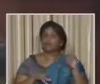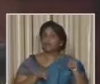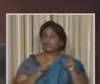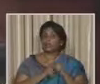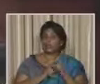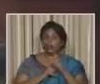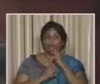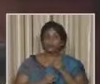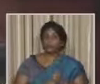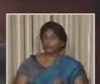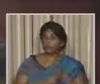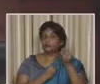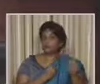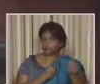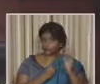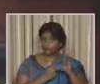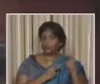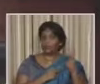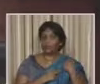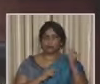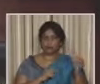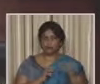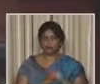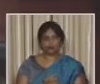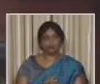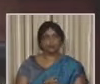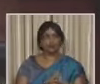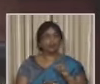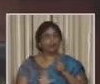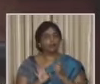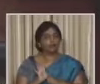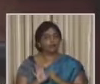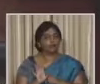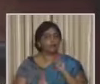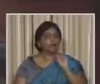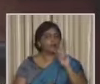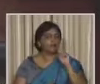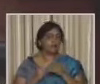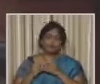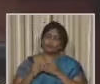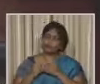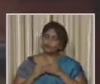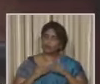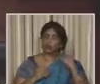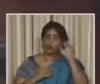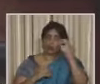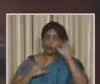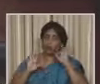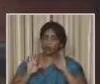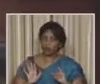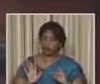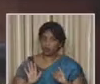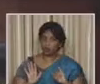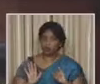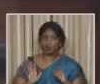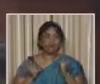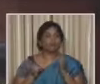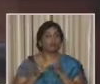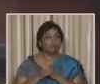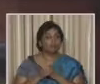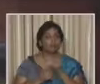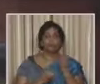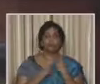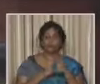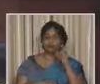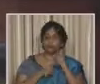என்பது டிஐடியிடம் ஒப்படைக்கப்பட்டிருந்தது. எனவே 21 திகதியில் இருந்து காலை 6 மணிக்கு இந்த குழுக்களின்